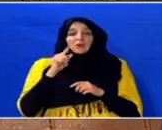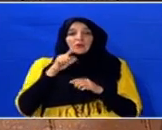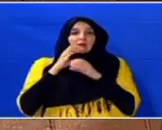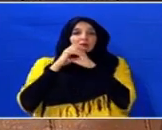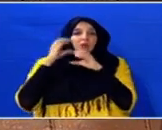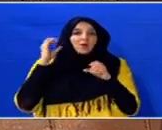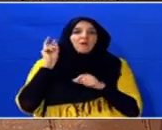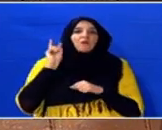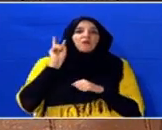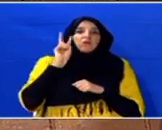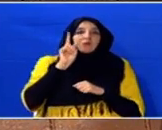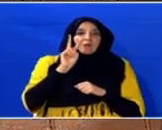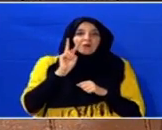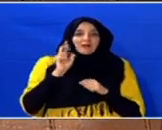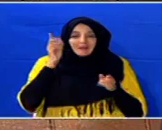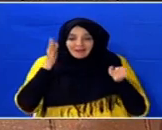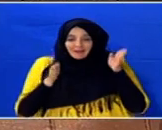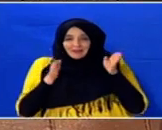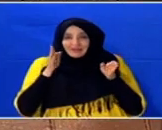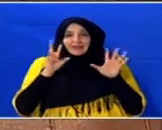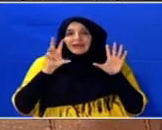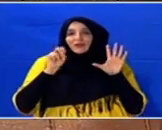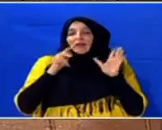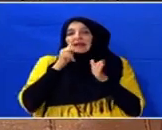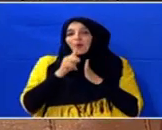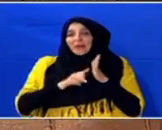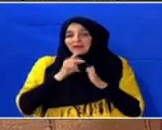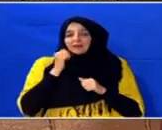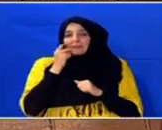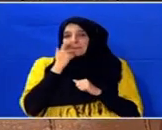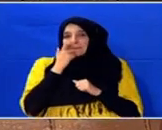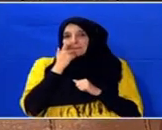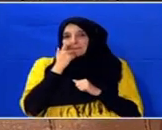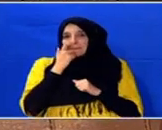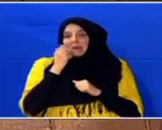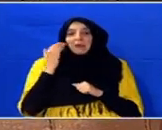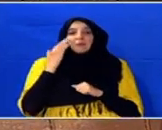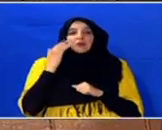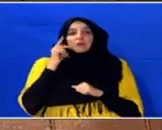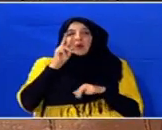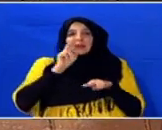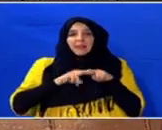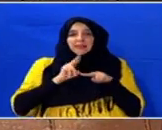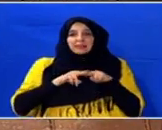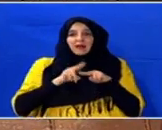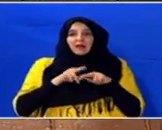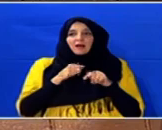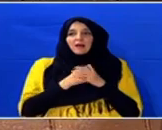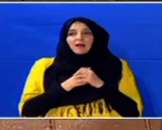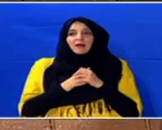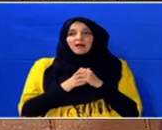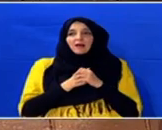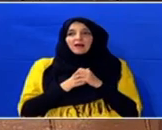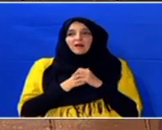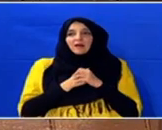مسافة القصر مثلا. أنت راك في تبسة، أرى